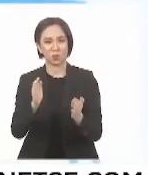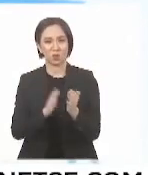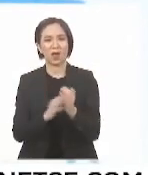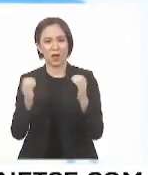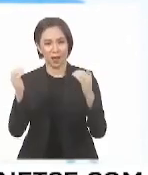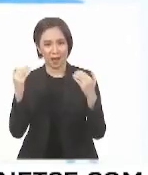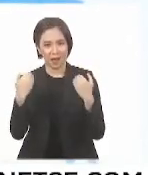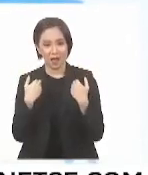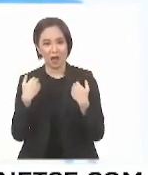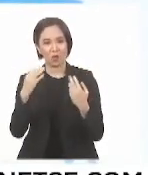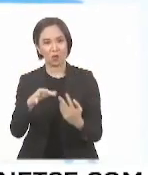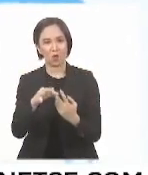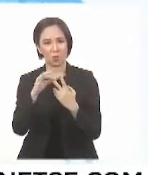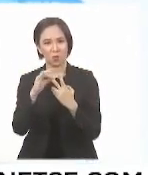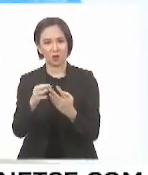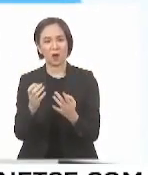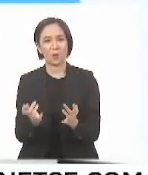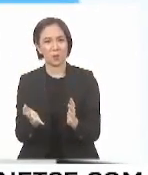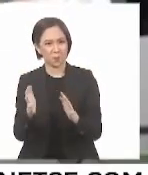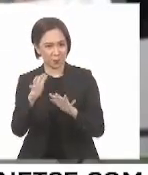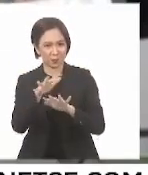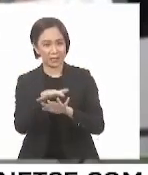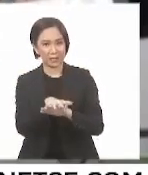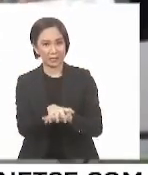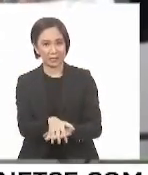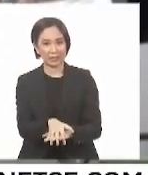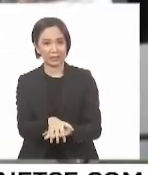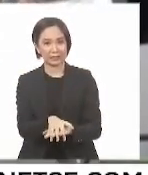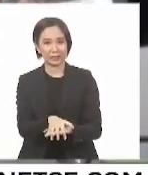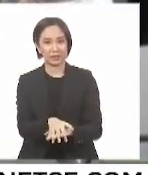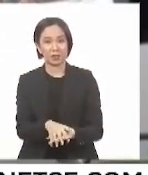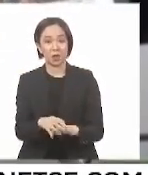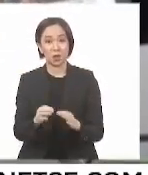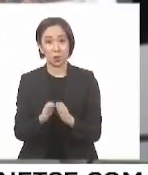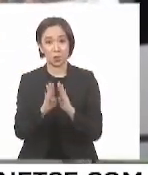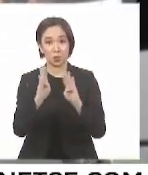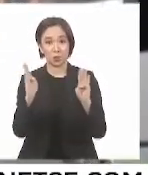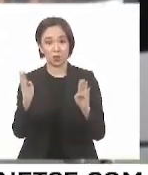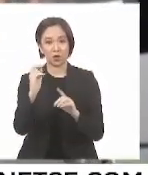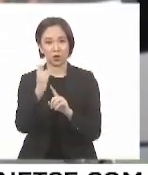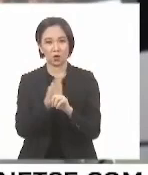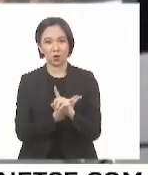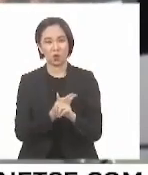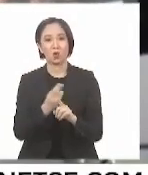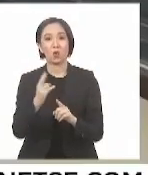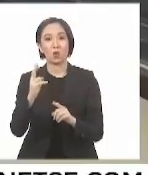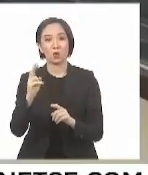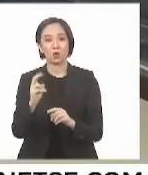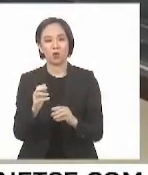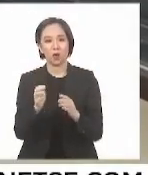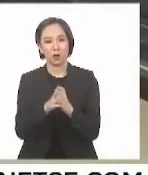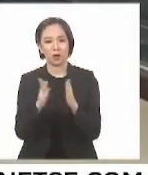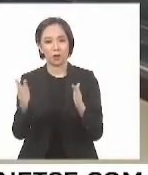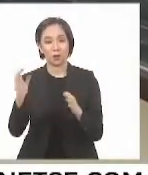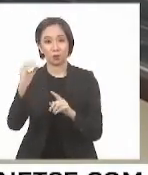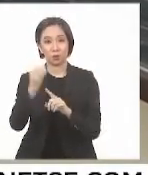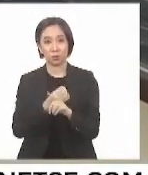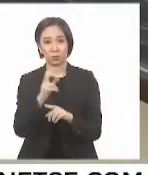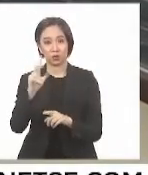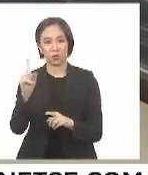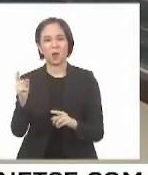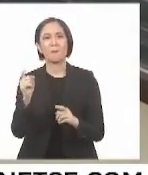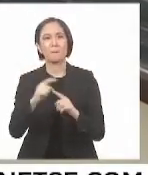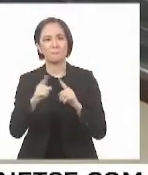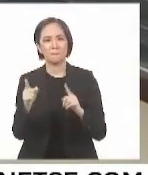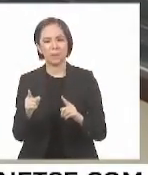ng blended modality mula sa opening ng classes sa Agosto hanggang October 31, pero obligado na mag face-to-face pagdating